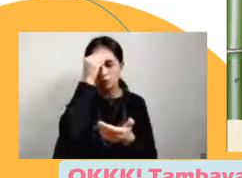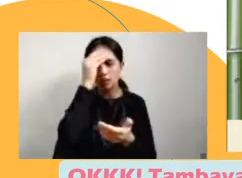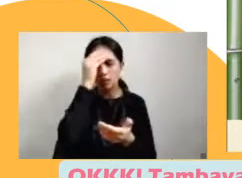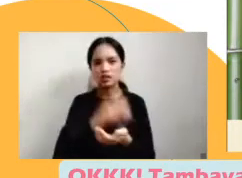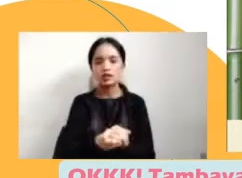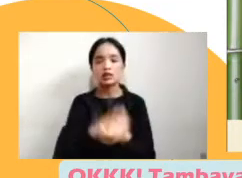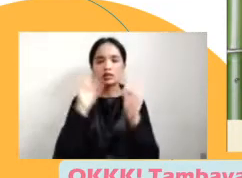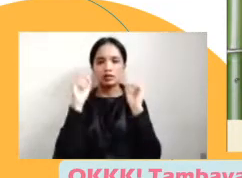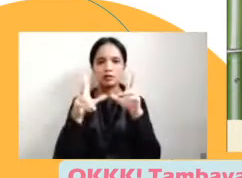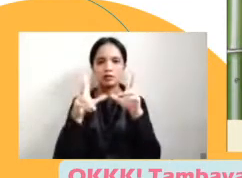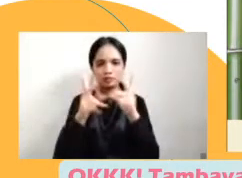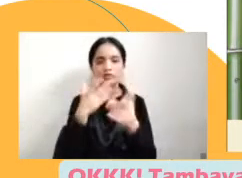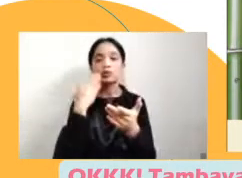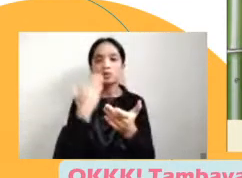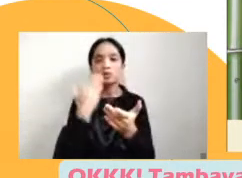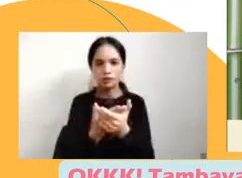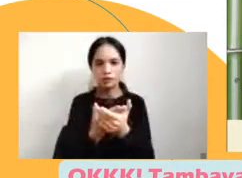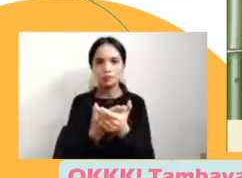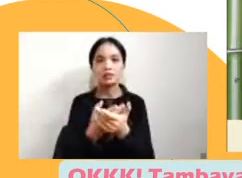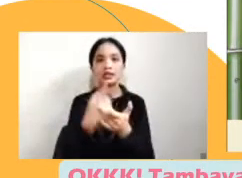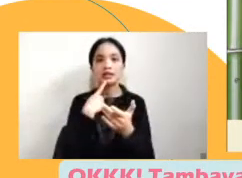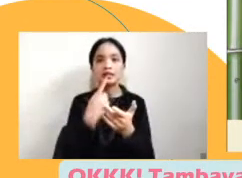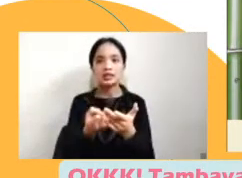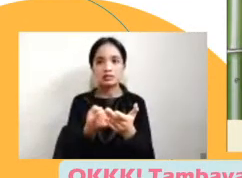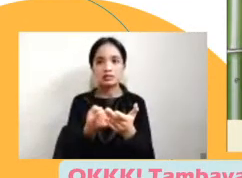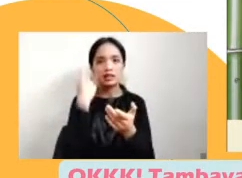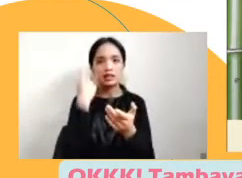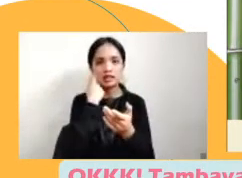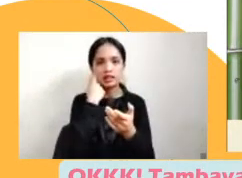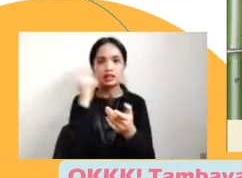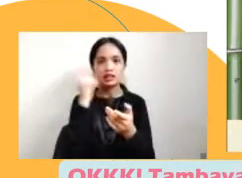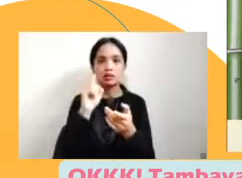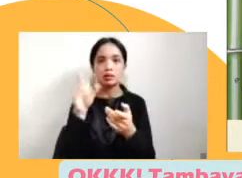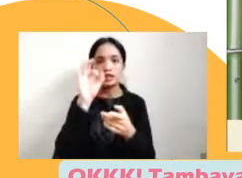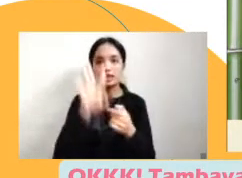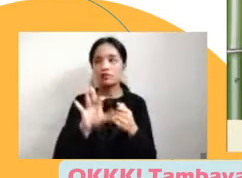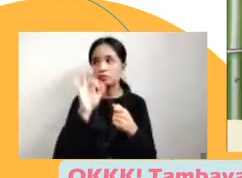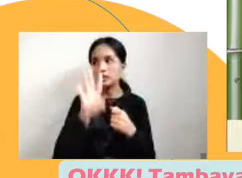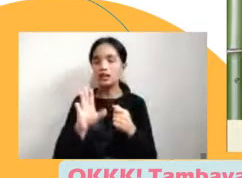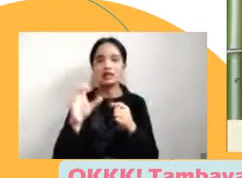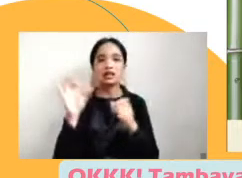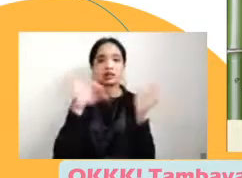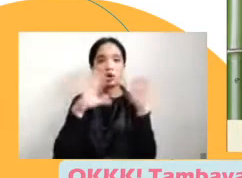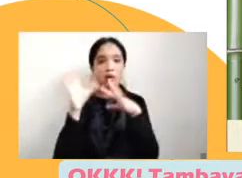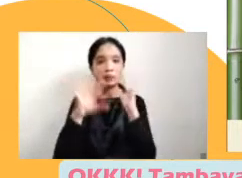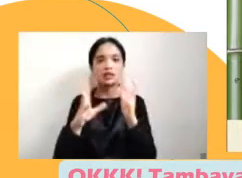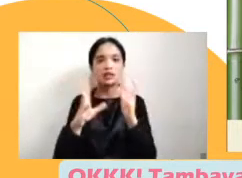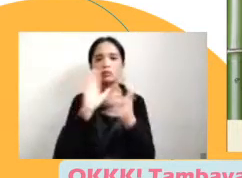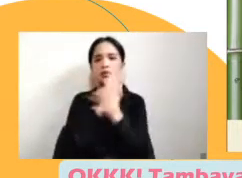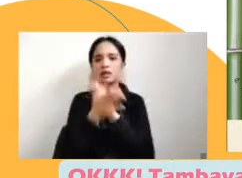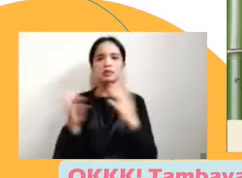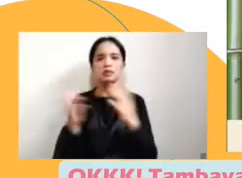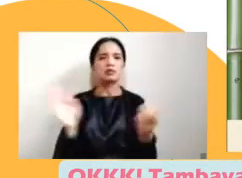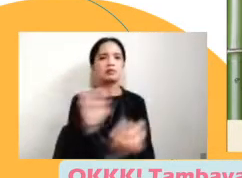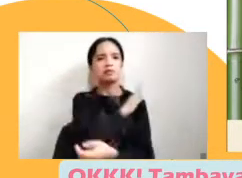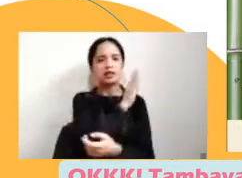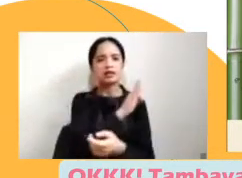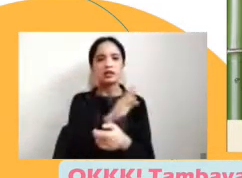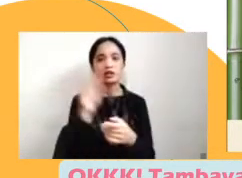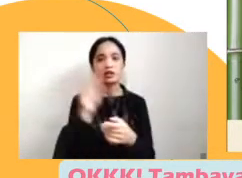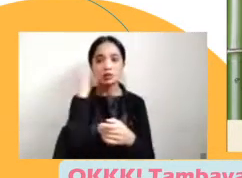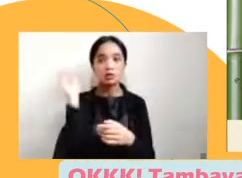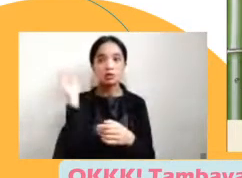Okay, very good. So sabi ni Maricon sa ating FB comment section, no, naging matatag ako nung nalaman